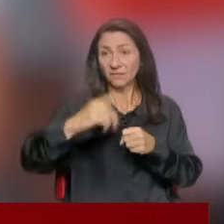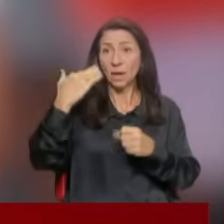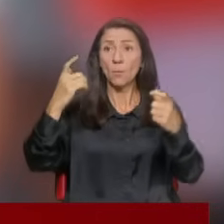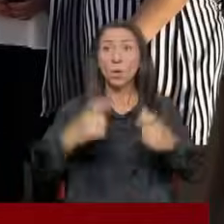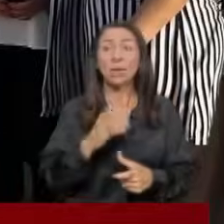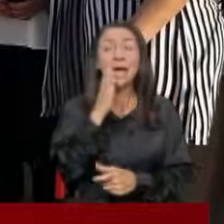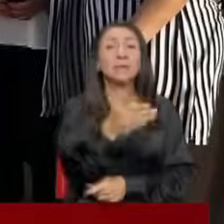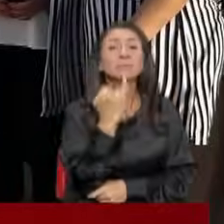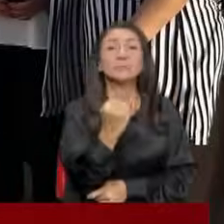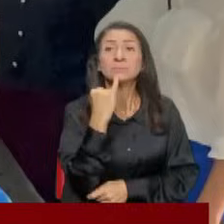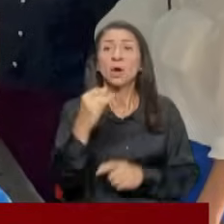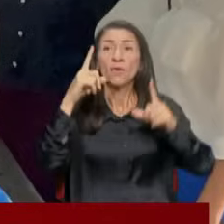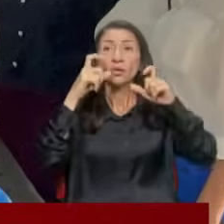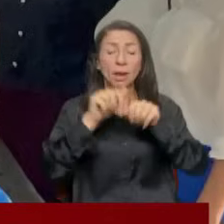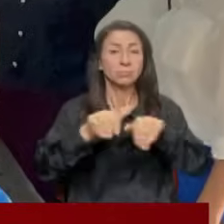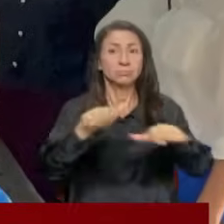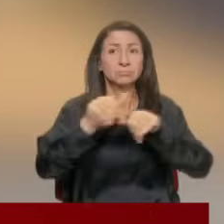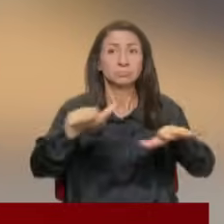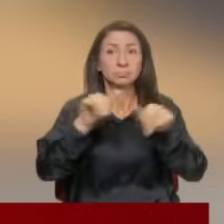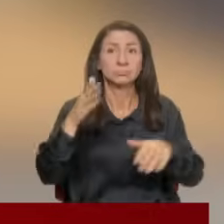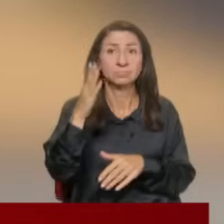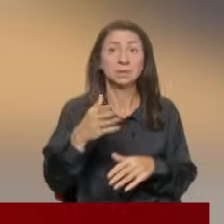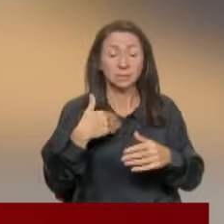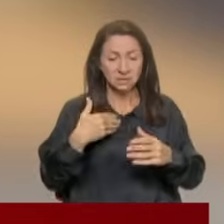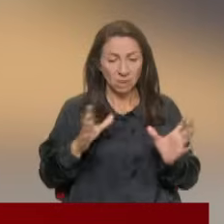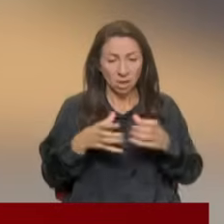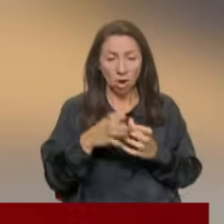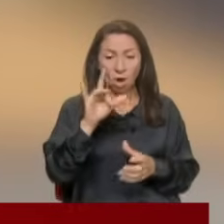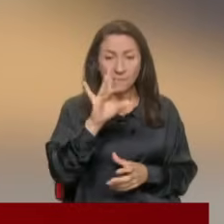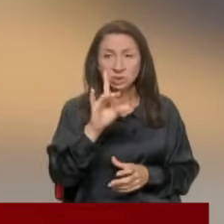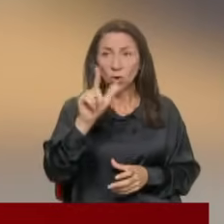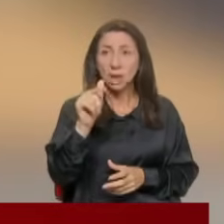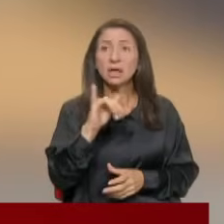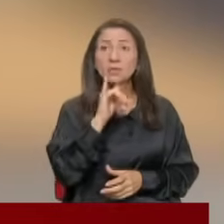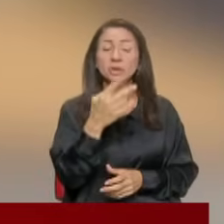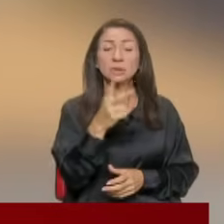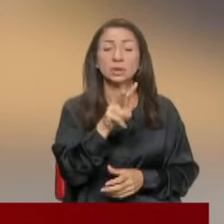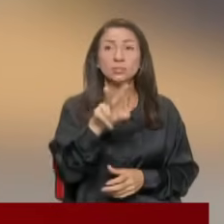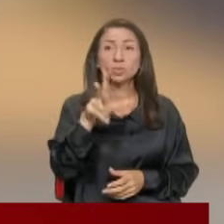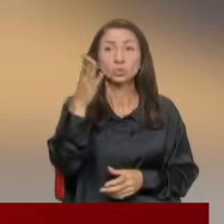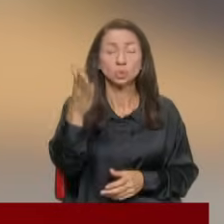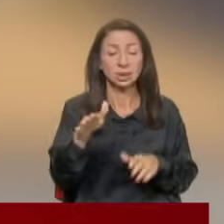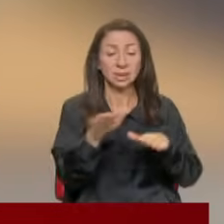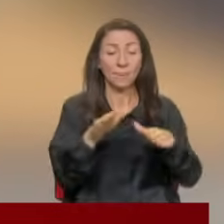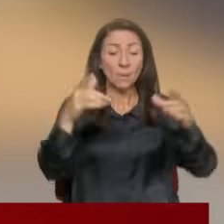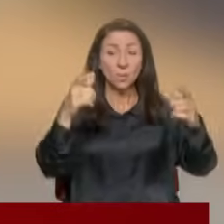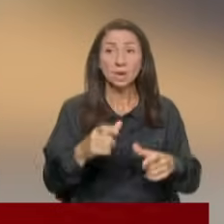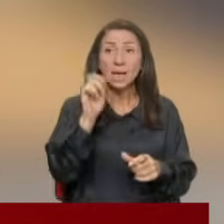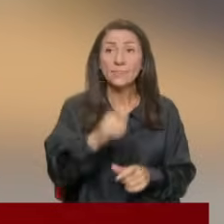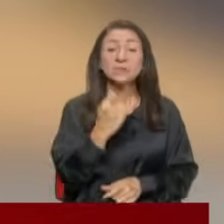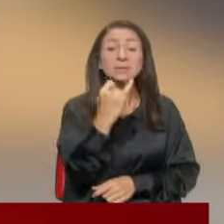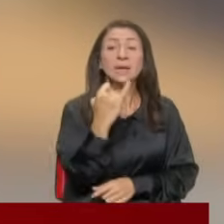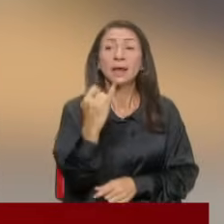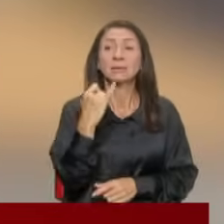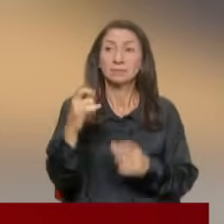bölgeye yaptığı ziyaretten fotoğraflarda paylaşarak heyetimizin 15-16 Ağustos 2023'te deprem bölgesine yapmış